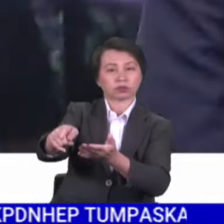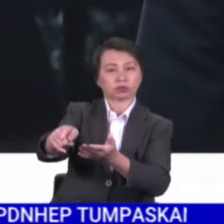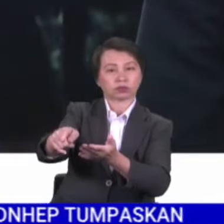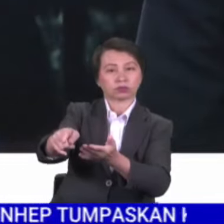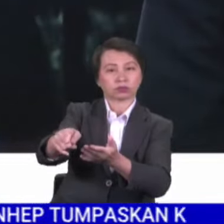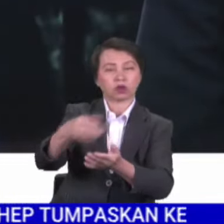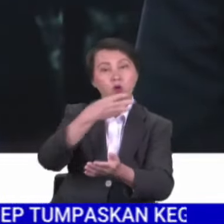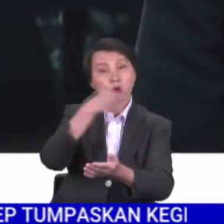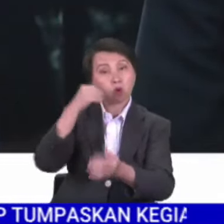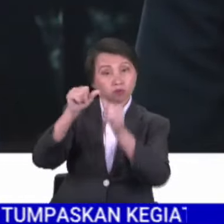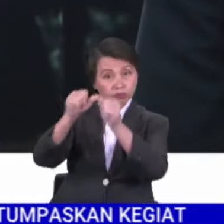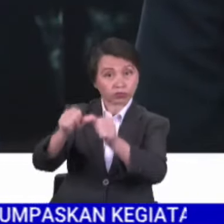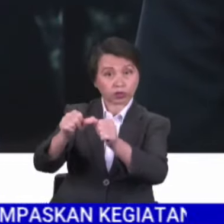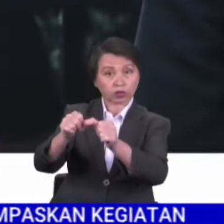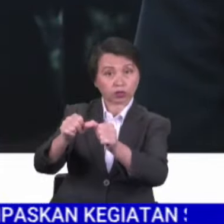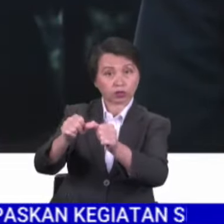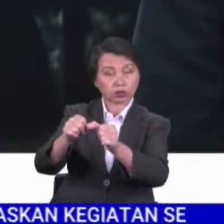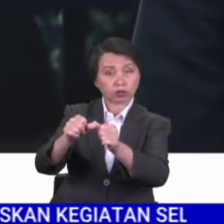homestay ini.